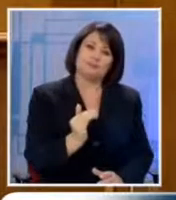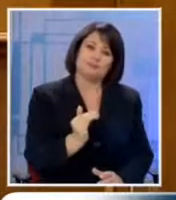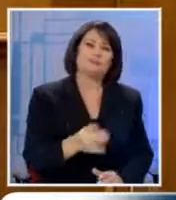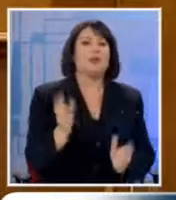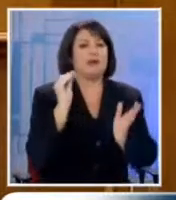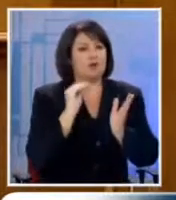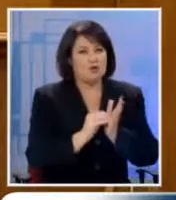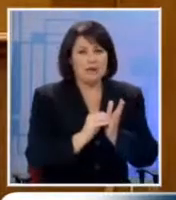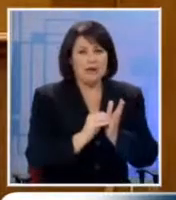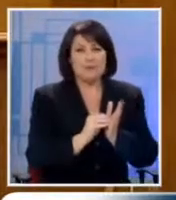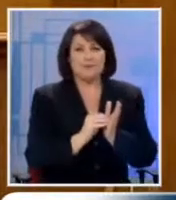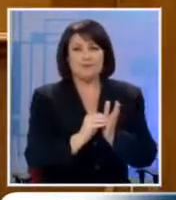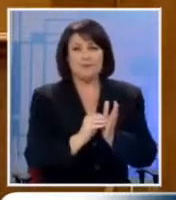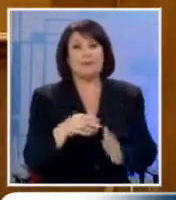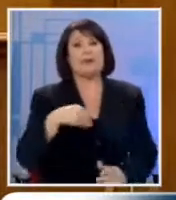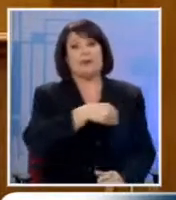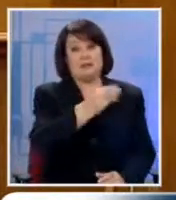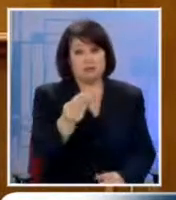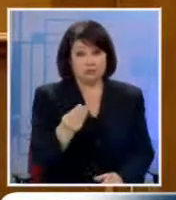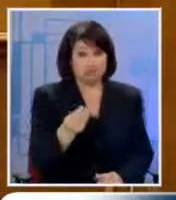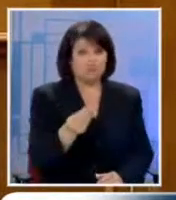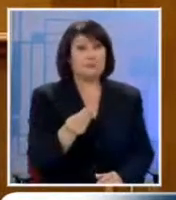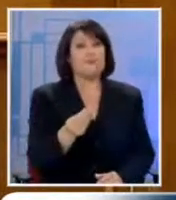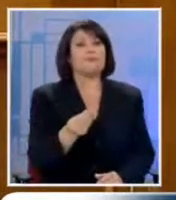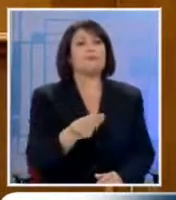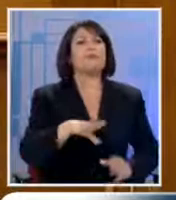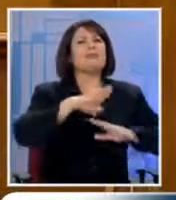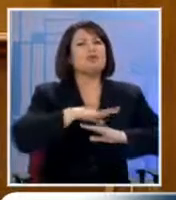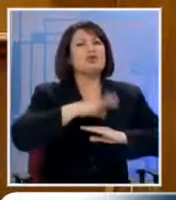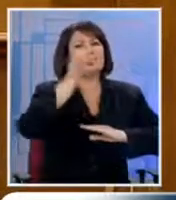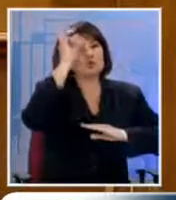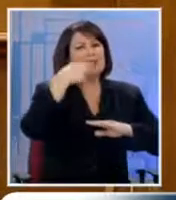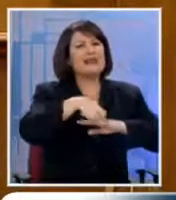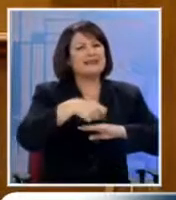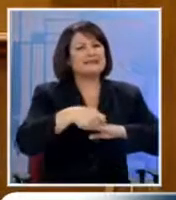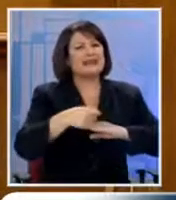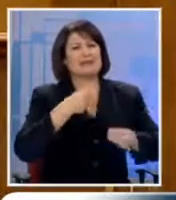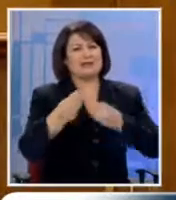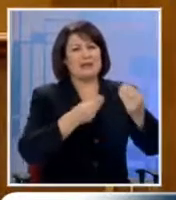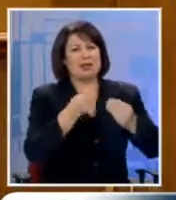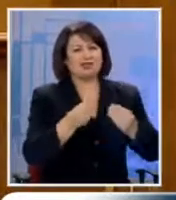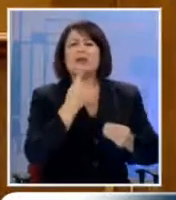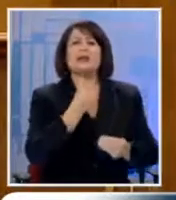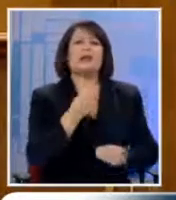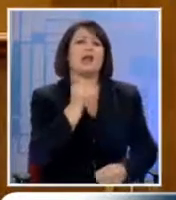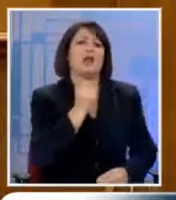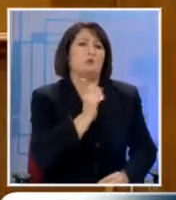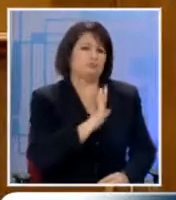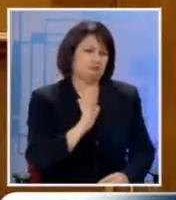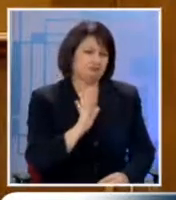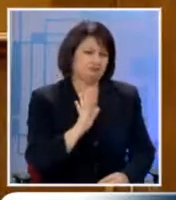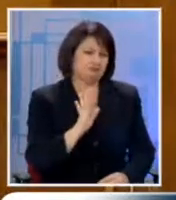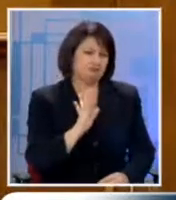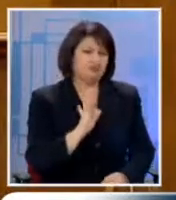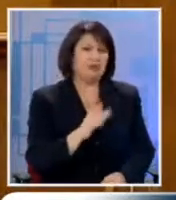παράλληλα αυτά που θα δοθούν στους ένστολους και στους δικαστικούς, εγώ δεν κάνω κρίση, απλώς κάνω παρατήρηση,